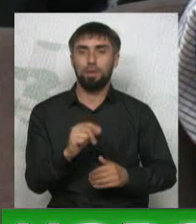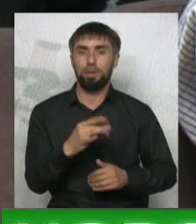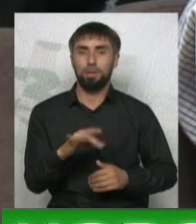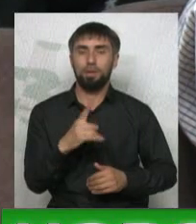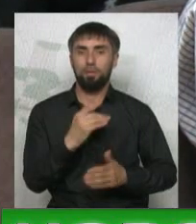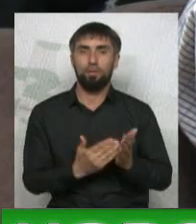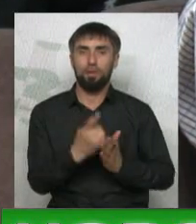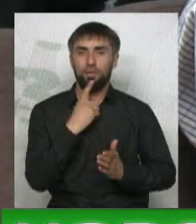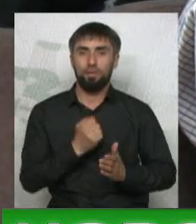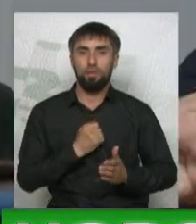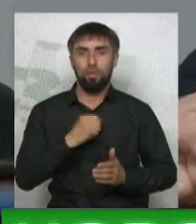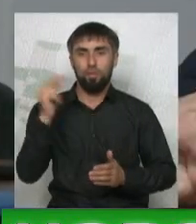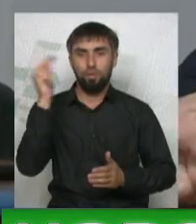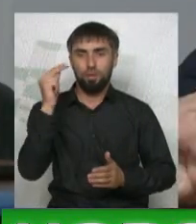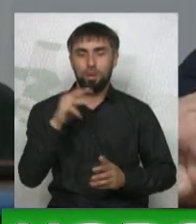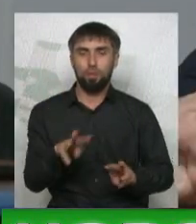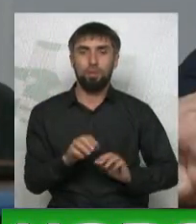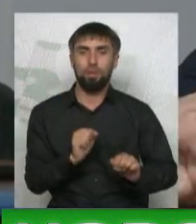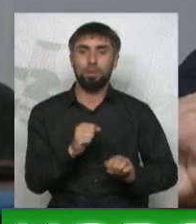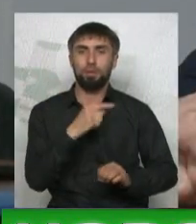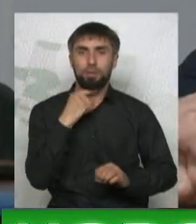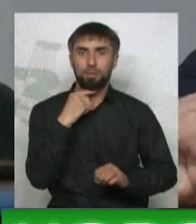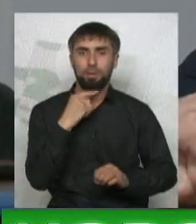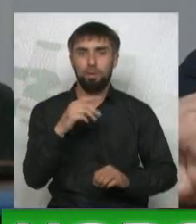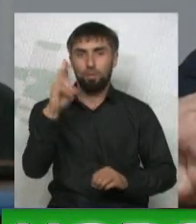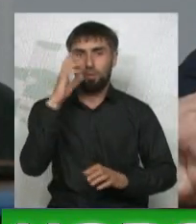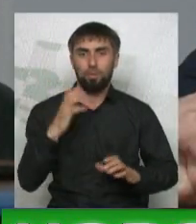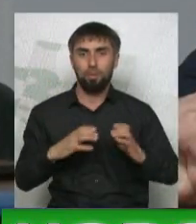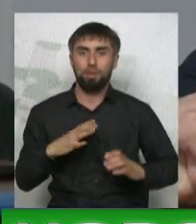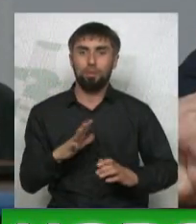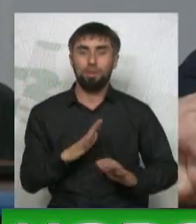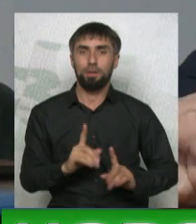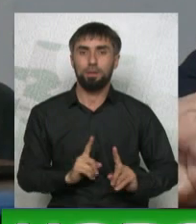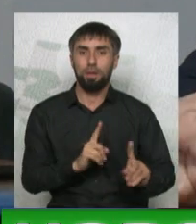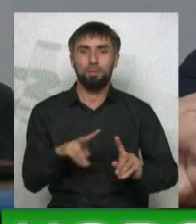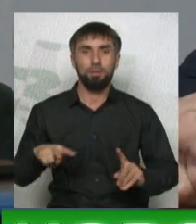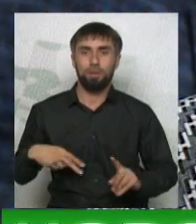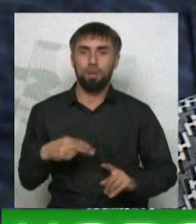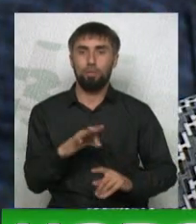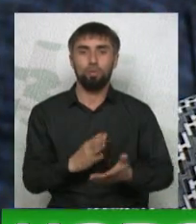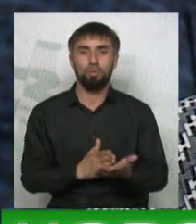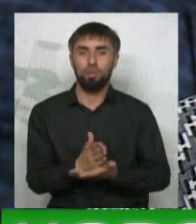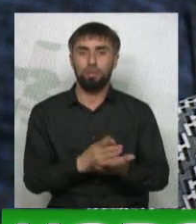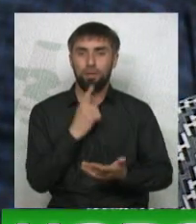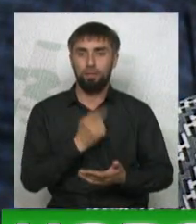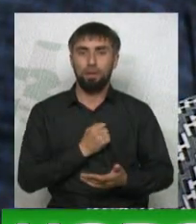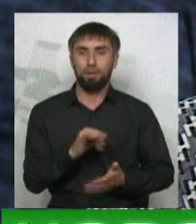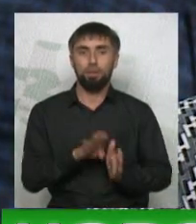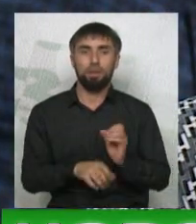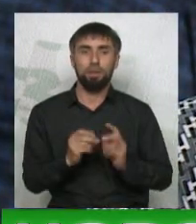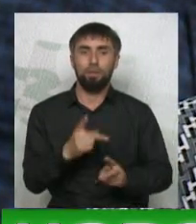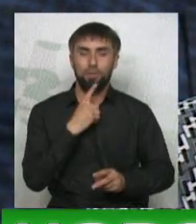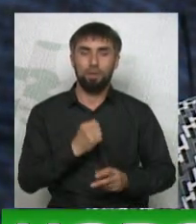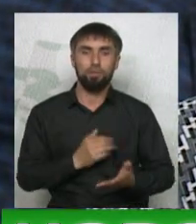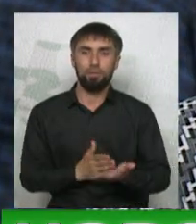высшее военное командное училище Минобороны России, Ингушский госуниверситет, был заместителем начальника по службе войск и безопасности